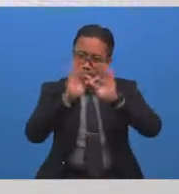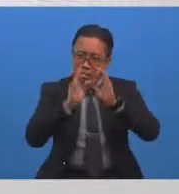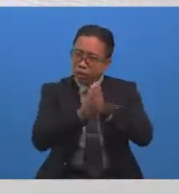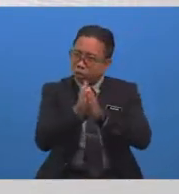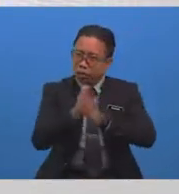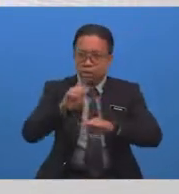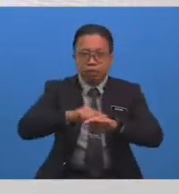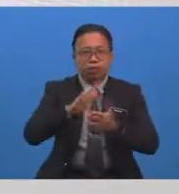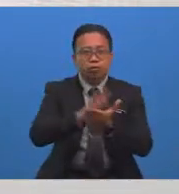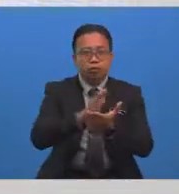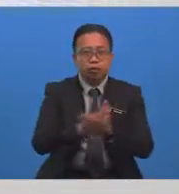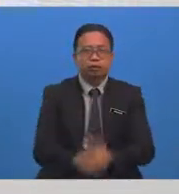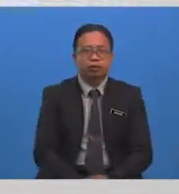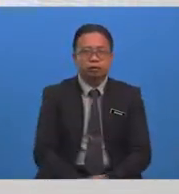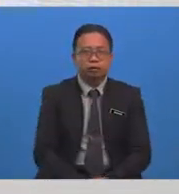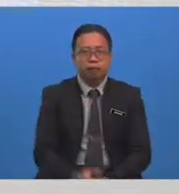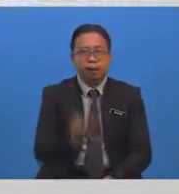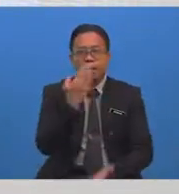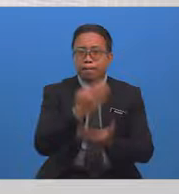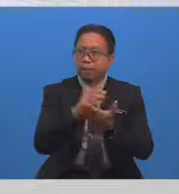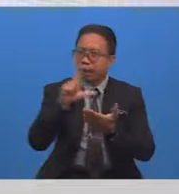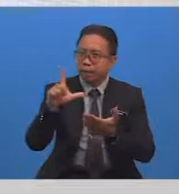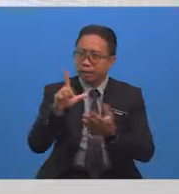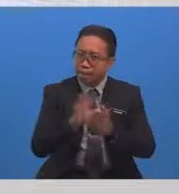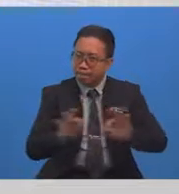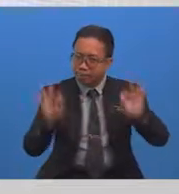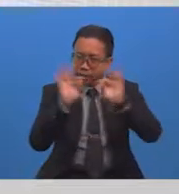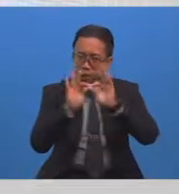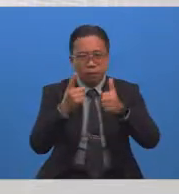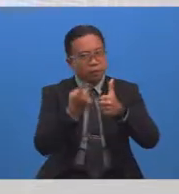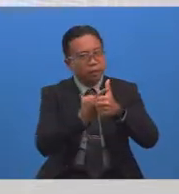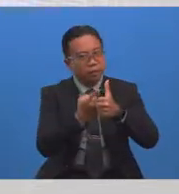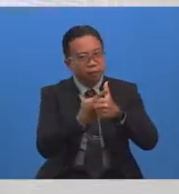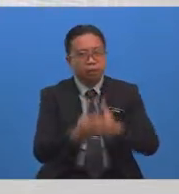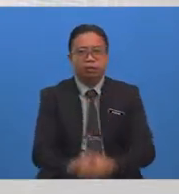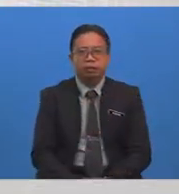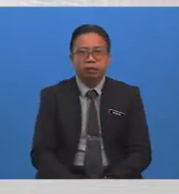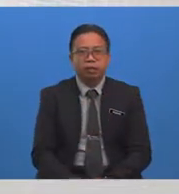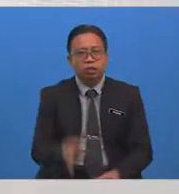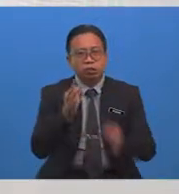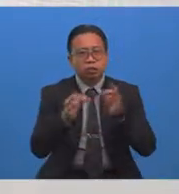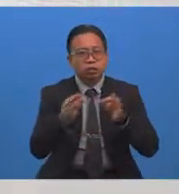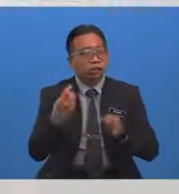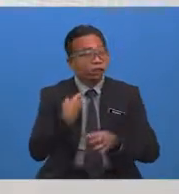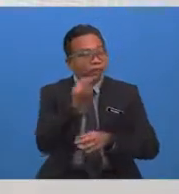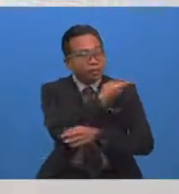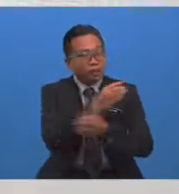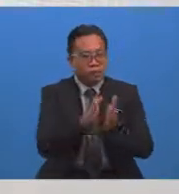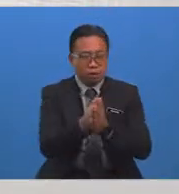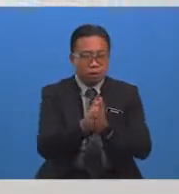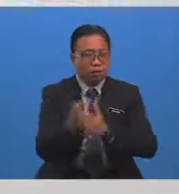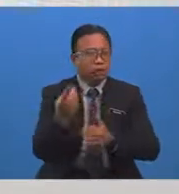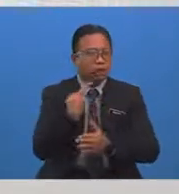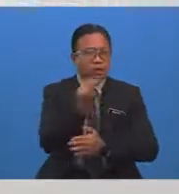sekolah baik mereka kepentingan yang pertama jika kita rajin kita